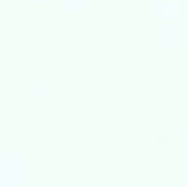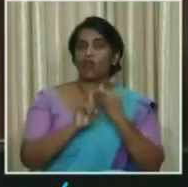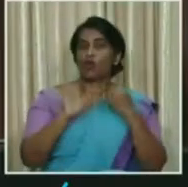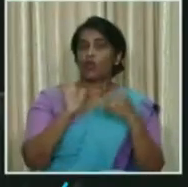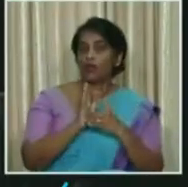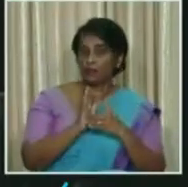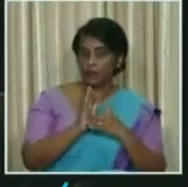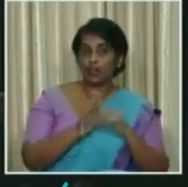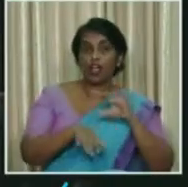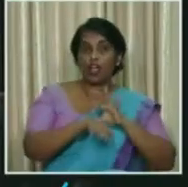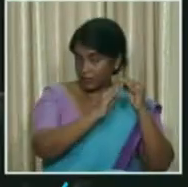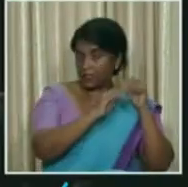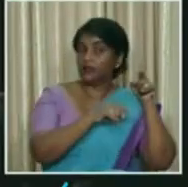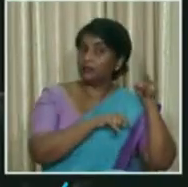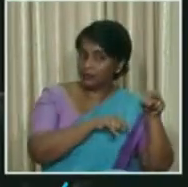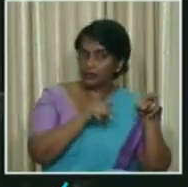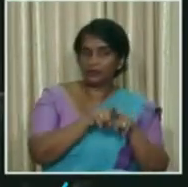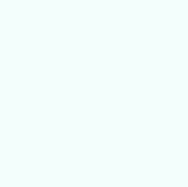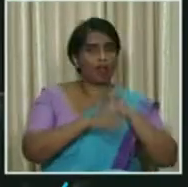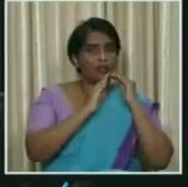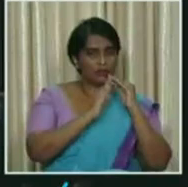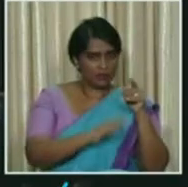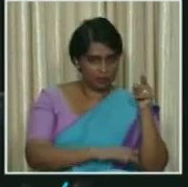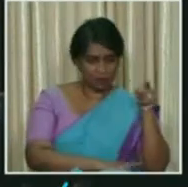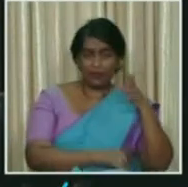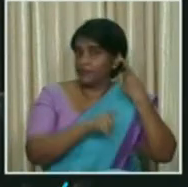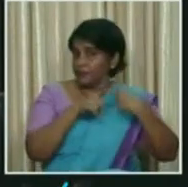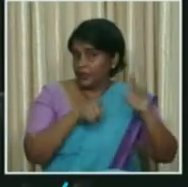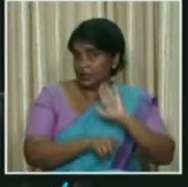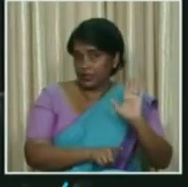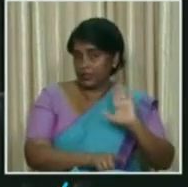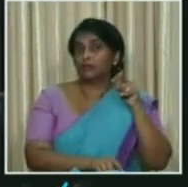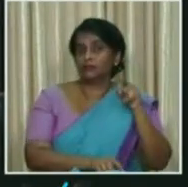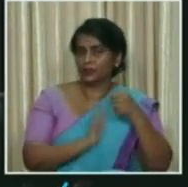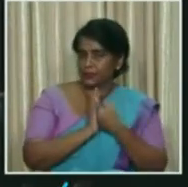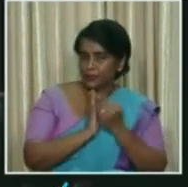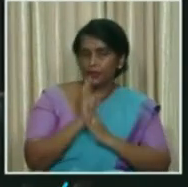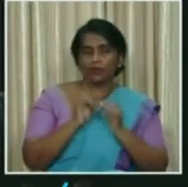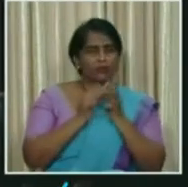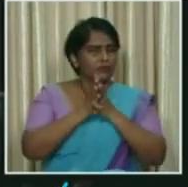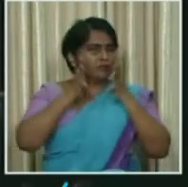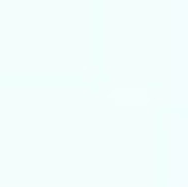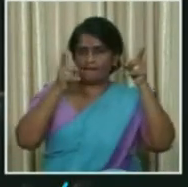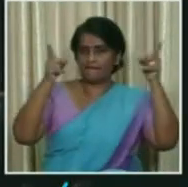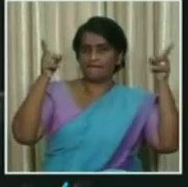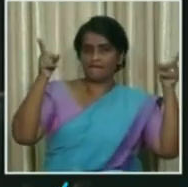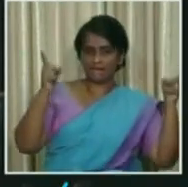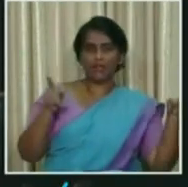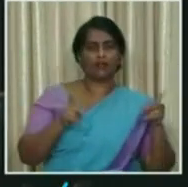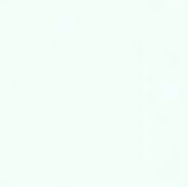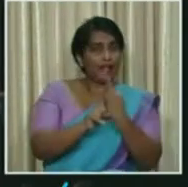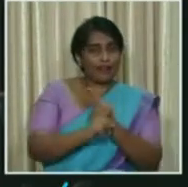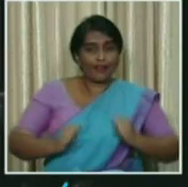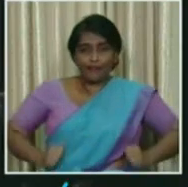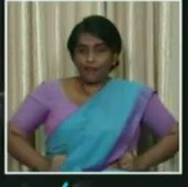උලියපිටිය මහරෝවාලේ ඒ වගේම ගල්ගමුව මහරෝවාලේ ඒ විතරක් නෙමෙයි කරු අමතුමා විශාල ප්‍රදේශ ගණනාවක ඩයලයිසිස්